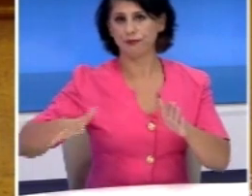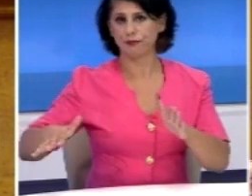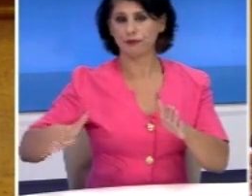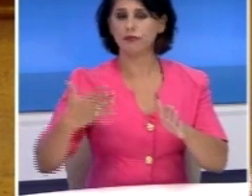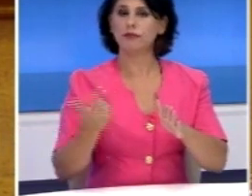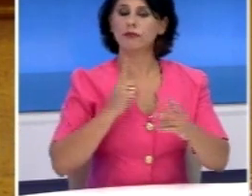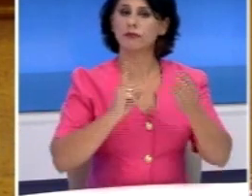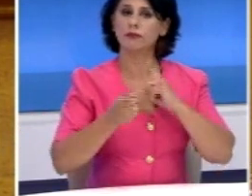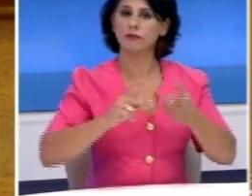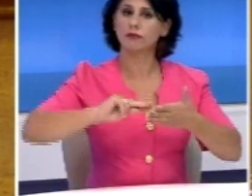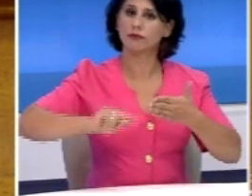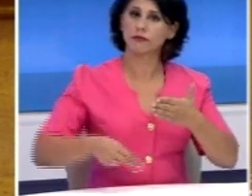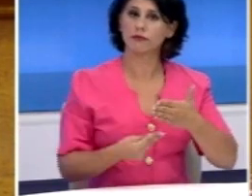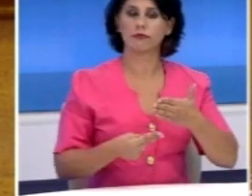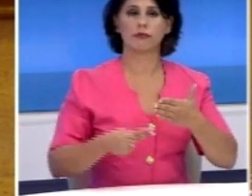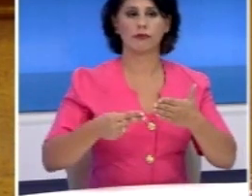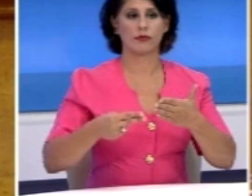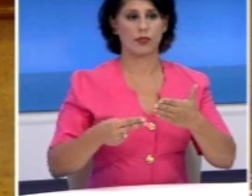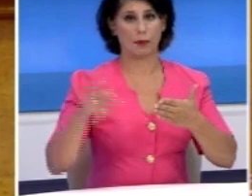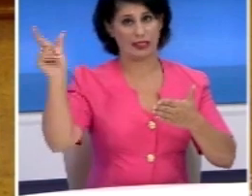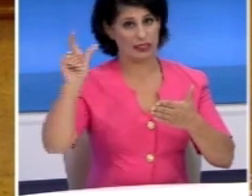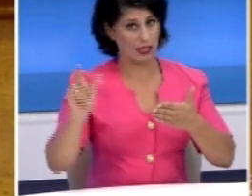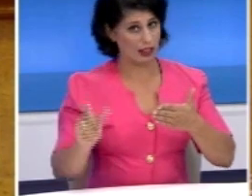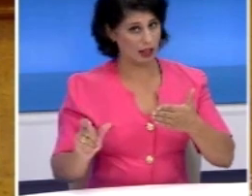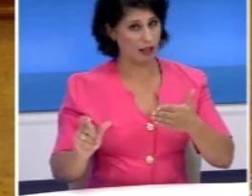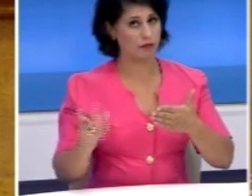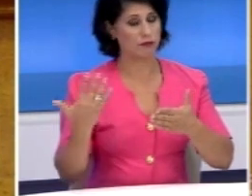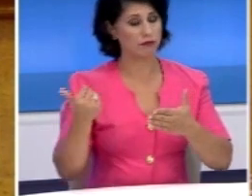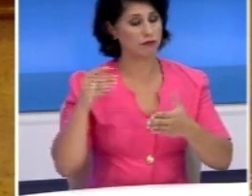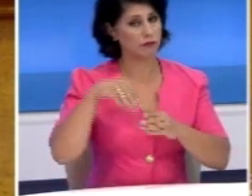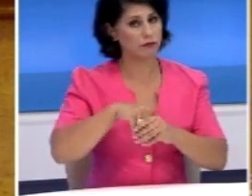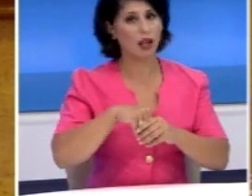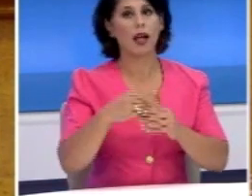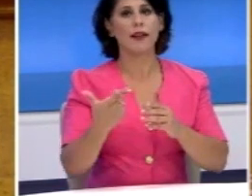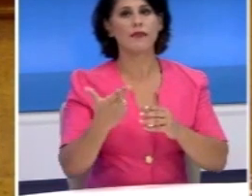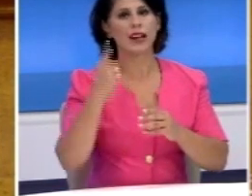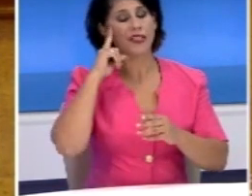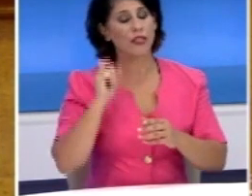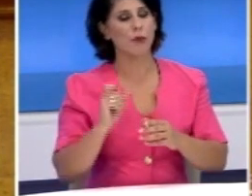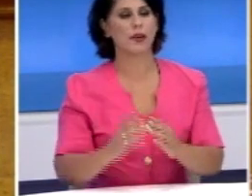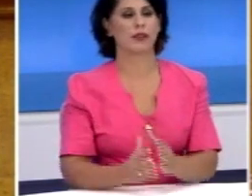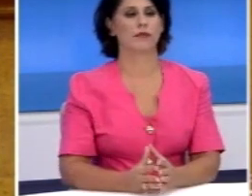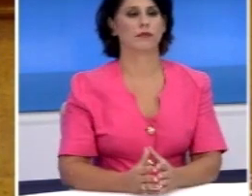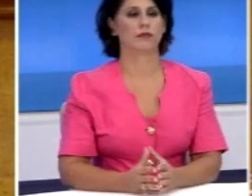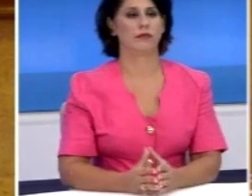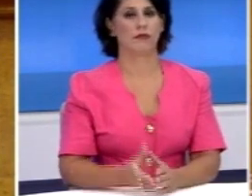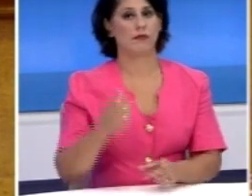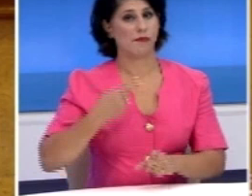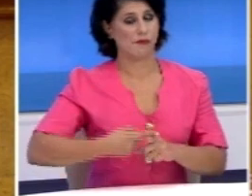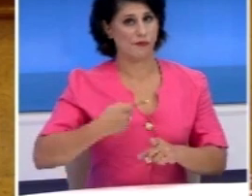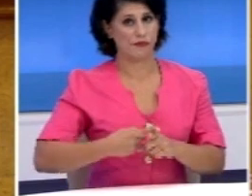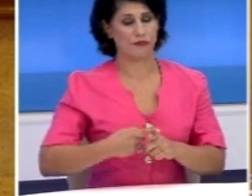η συμφωνία που υπογράψατε με την Ιταλία, εκτός των άλλων, έχει δημιουργήσει το εξής δεδομένο. Η ελληνική